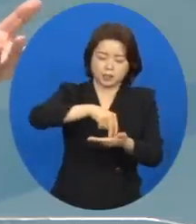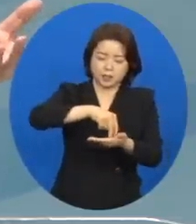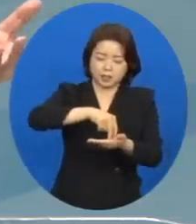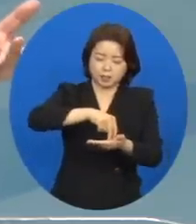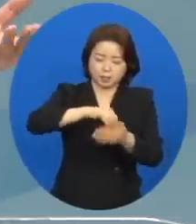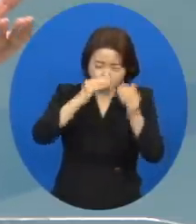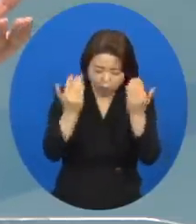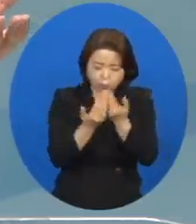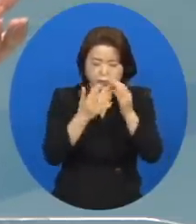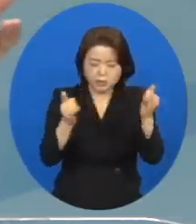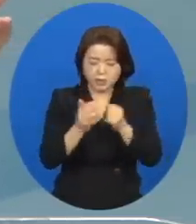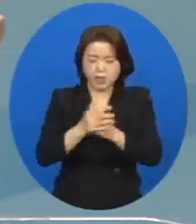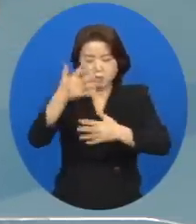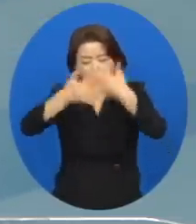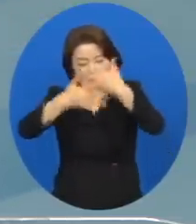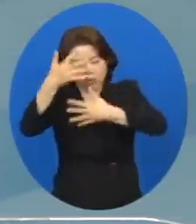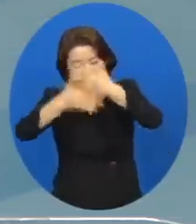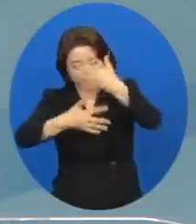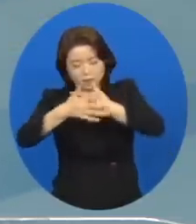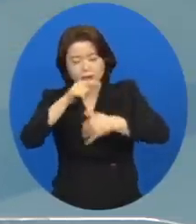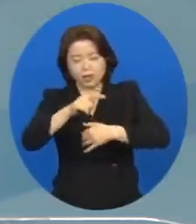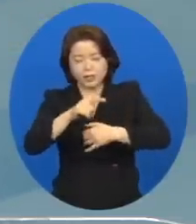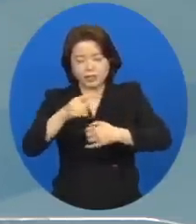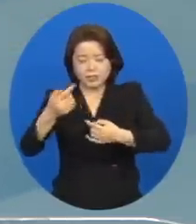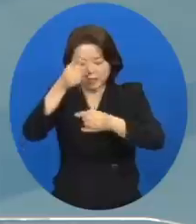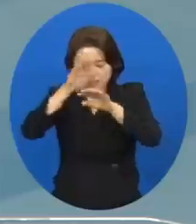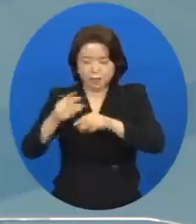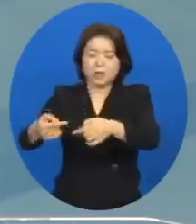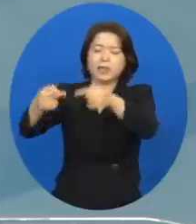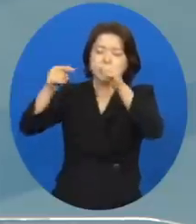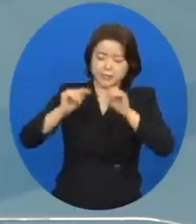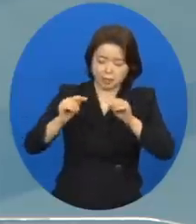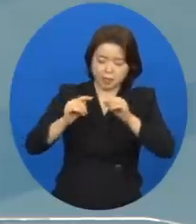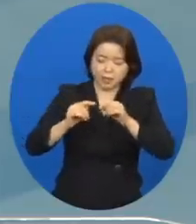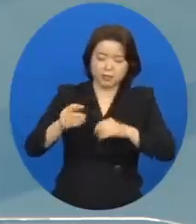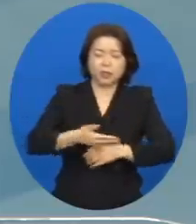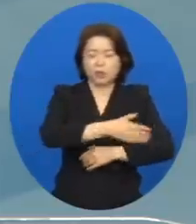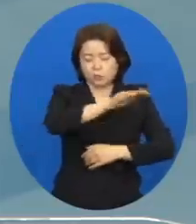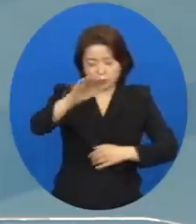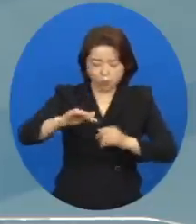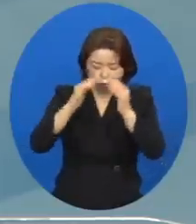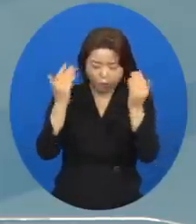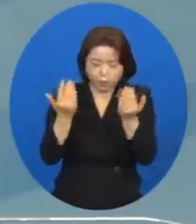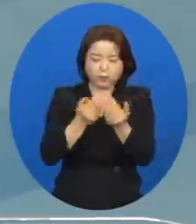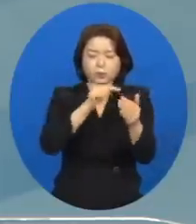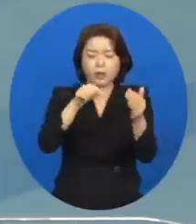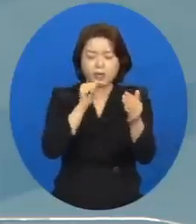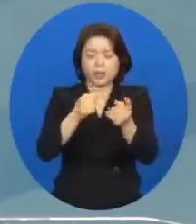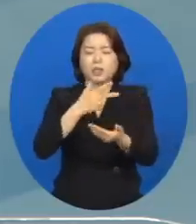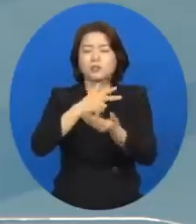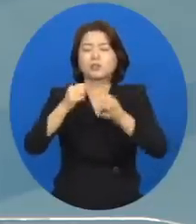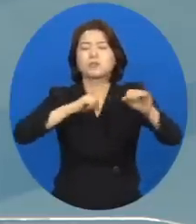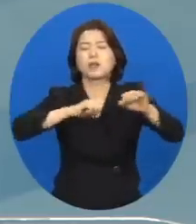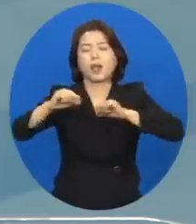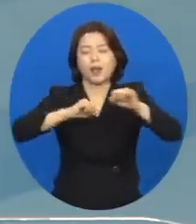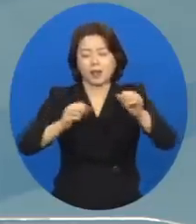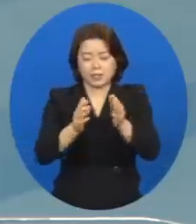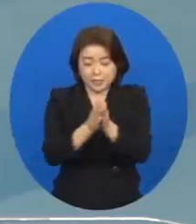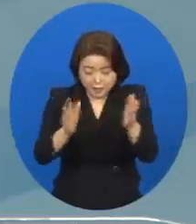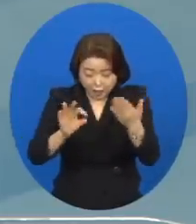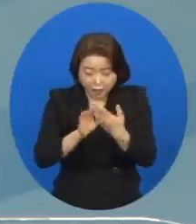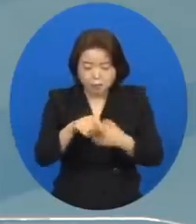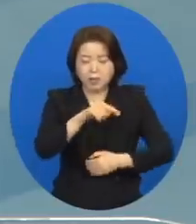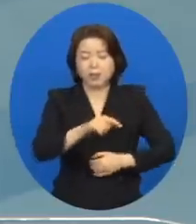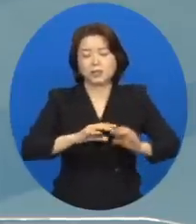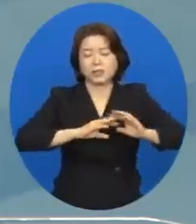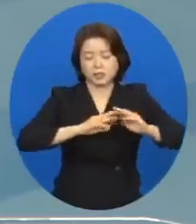이들과 영상으로 이 집회에 참여하는 성도들 안에 주님이 행하시기 시작하면 이